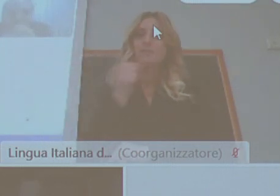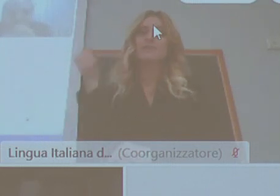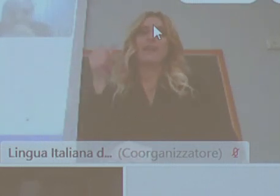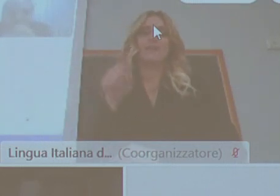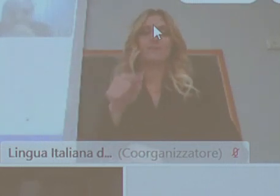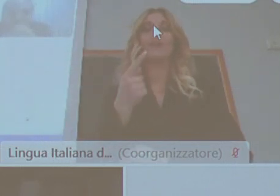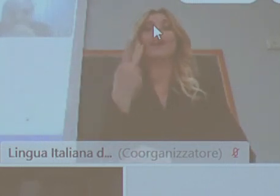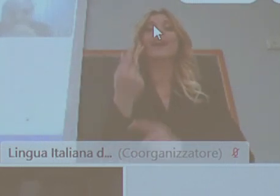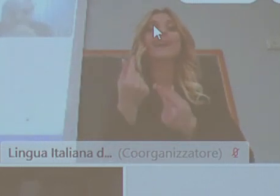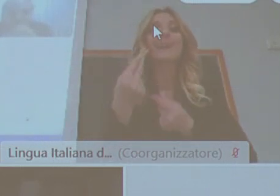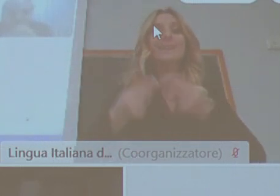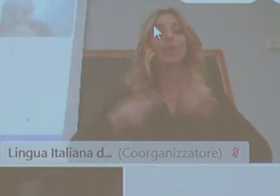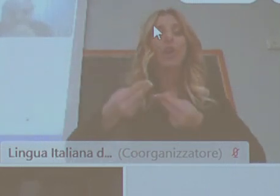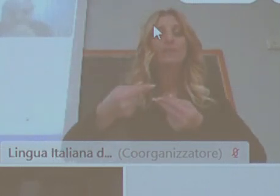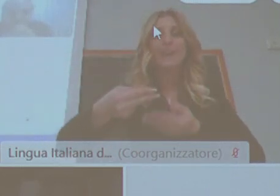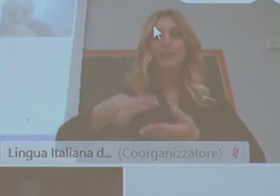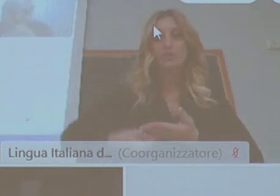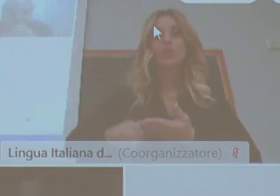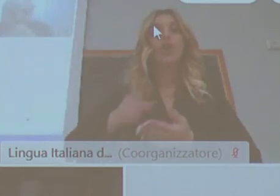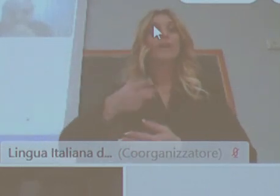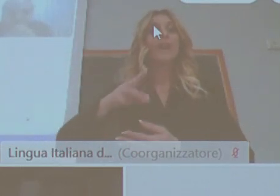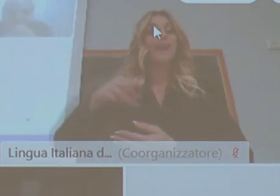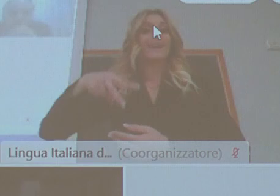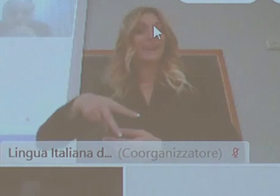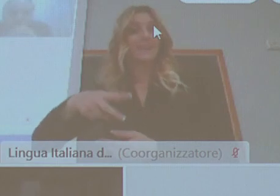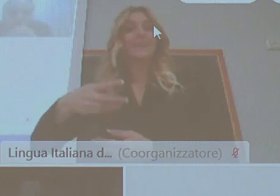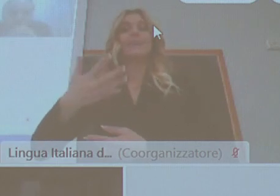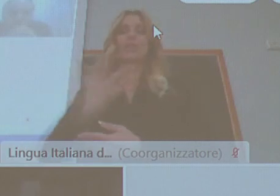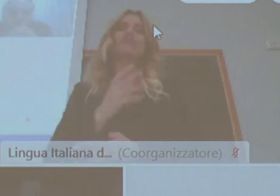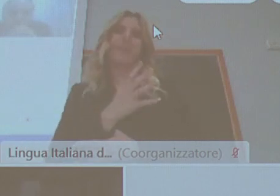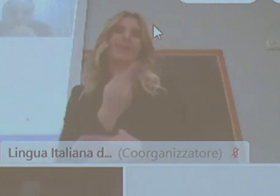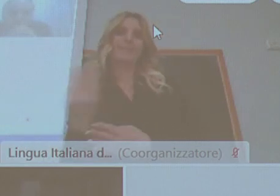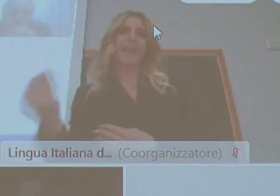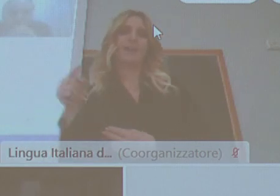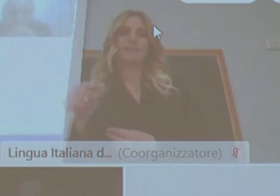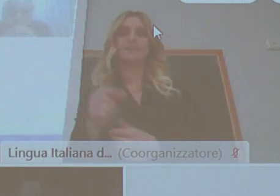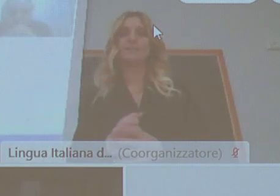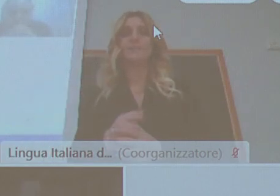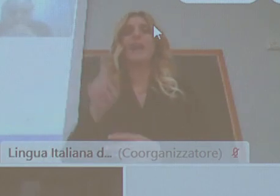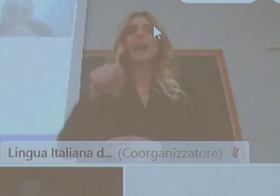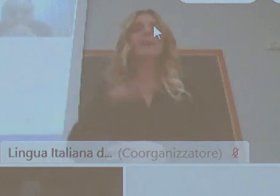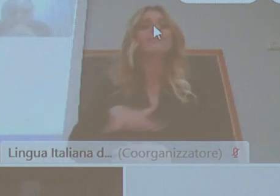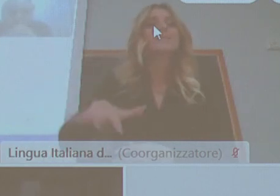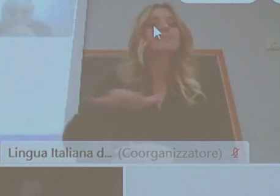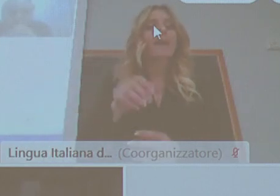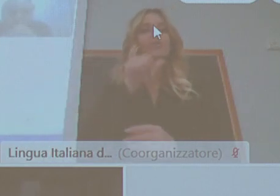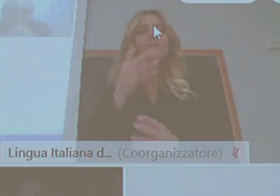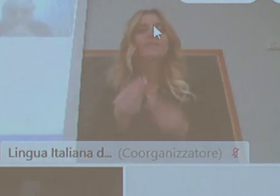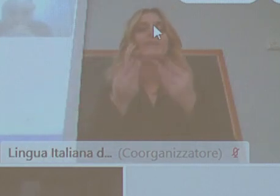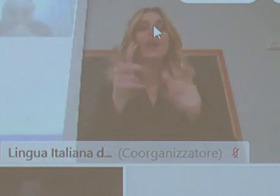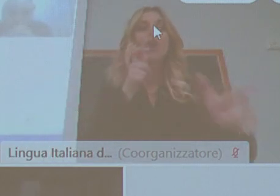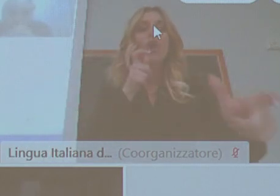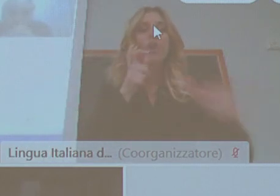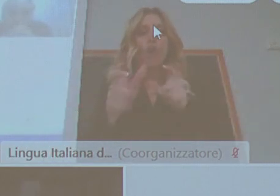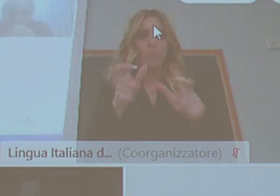per la rendicontazione, il GBS, il GRI, l'Accountability 1000, e poi anche spazio sarà dato alla